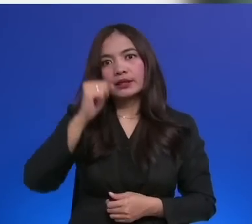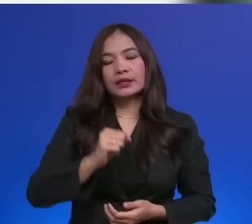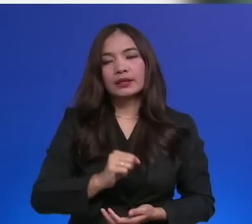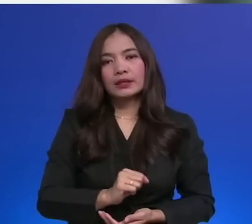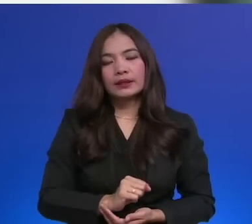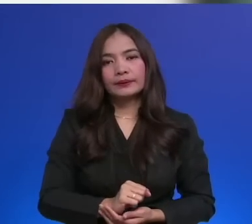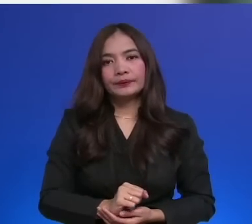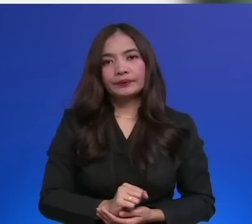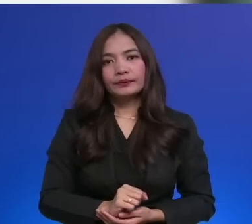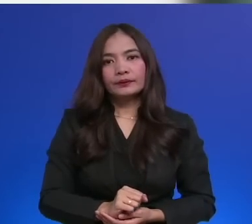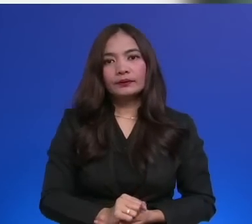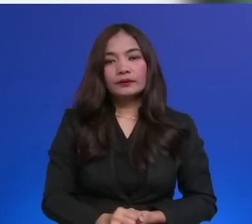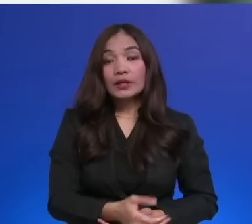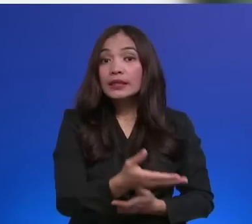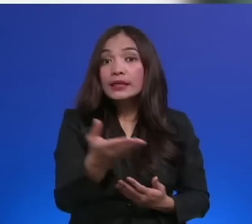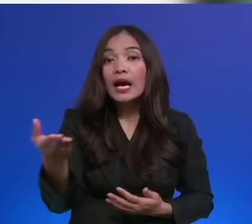Ia harus